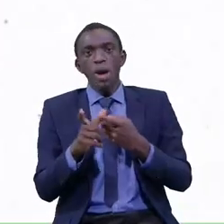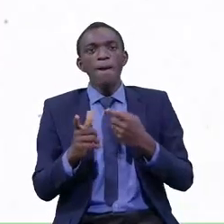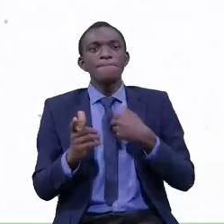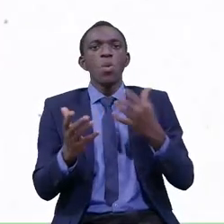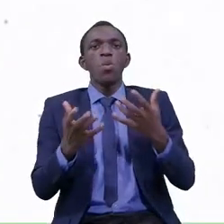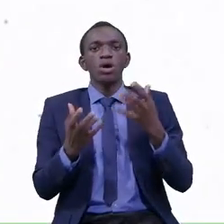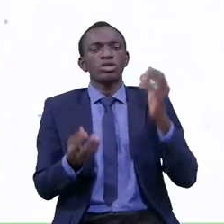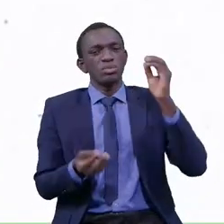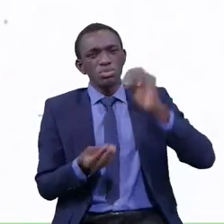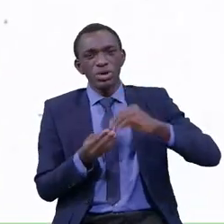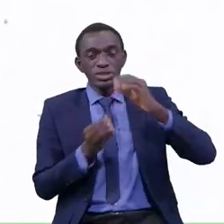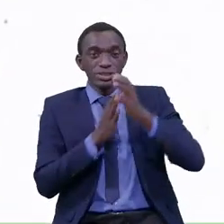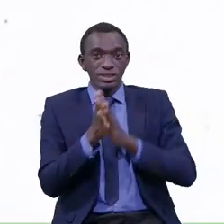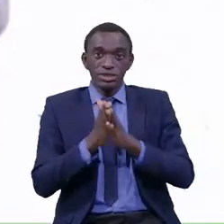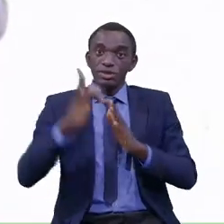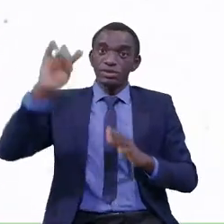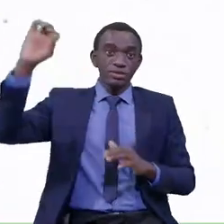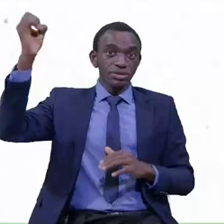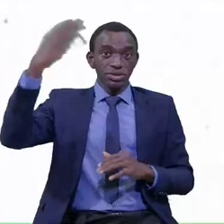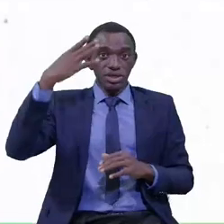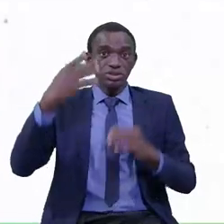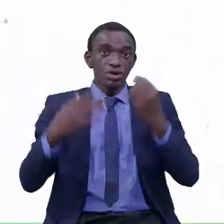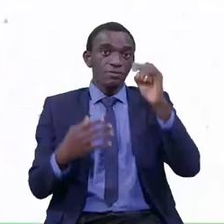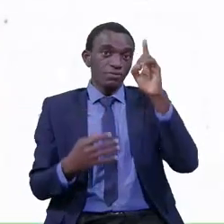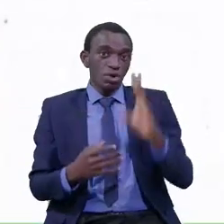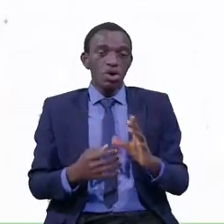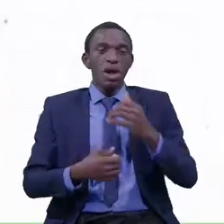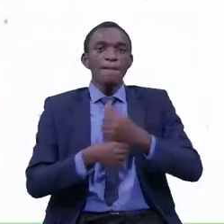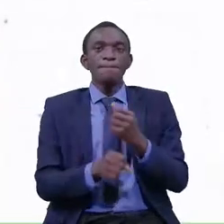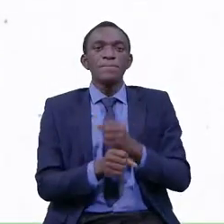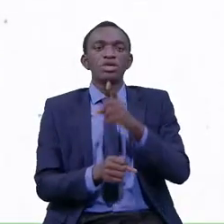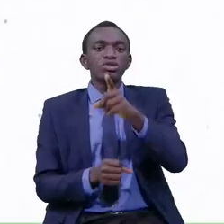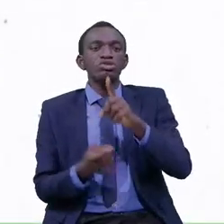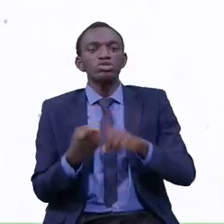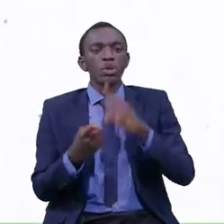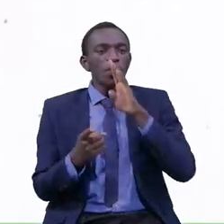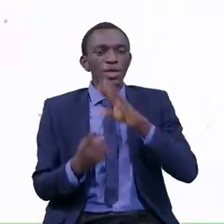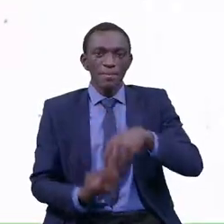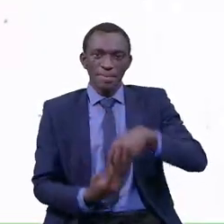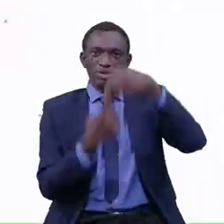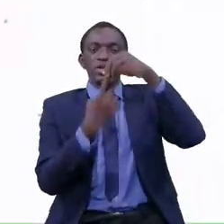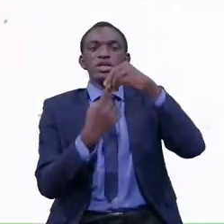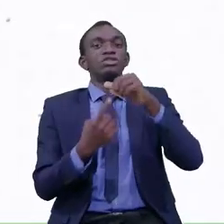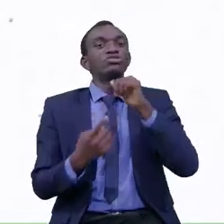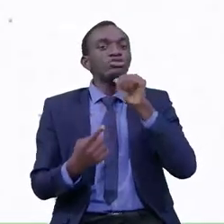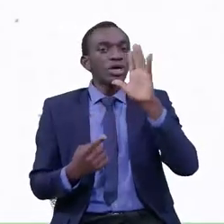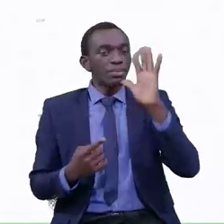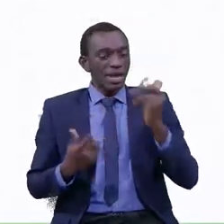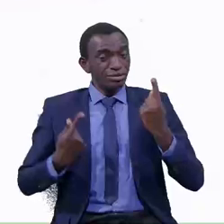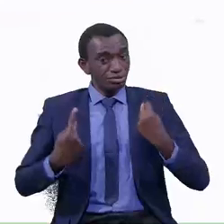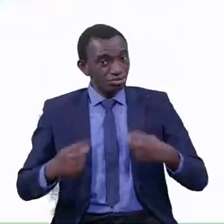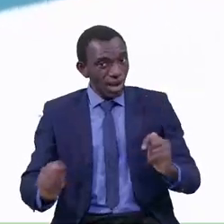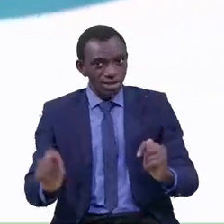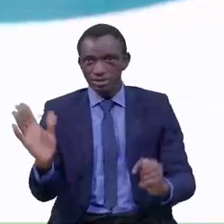grâce de Dieu. Fais de toi une personne particulière. Ce n'est pas en essayant, c'est en se confiant en lui. Ce n'est